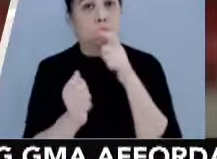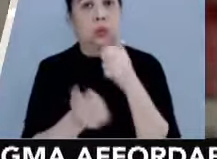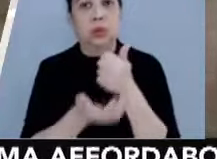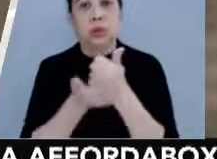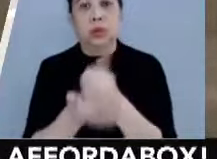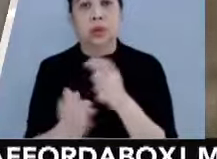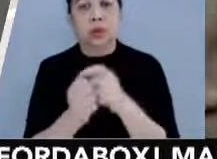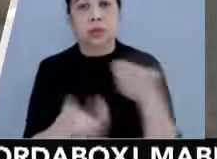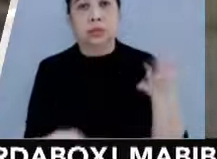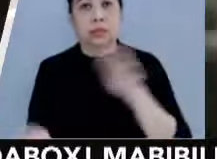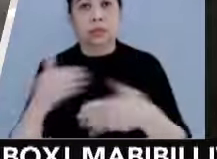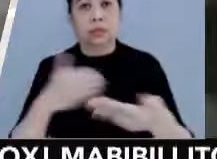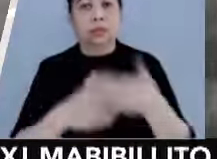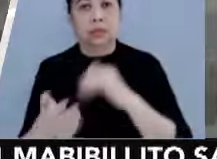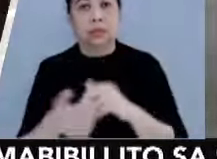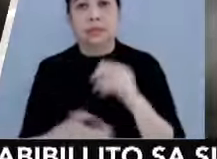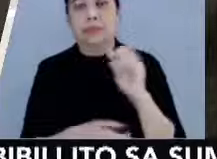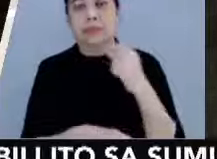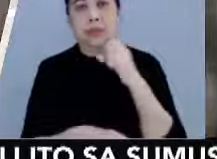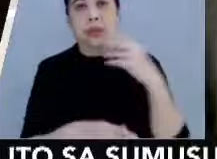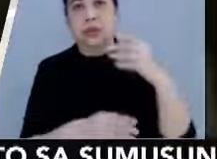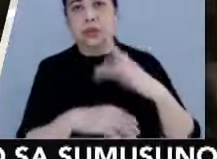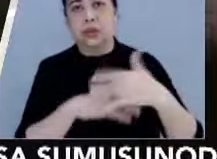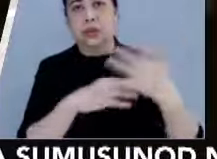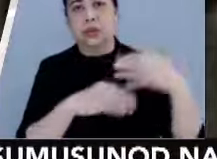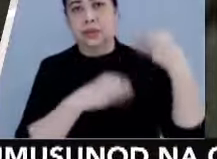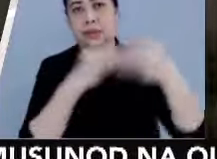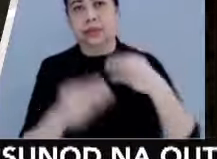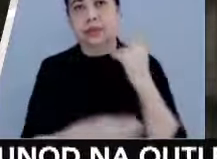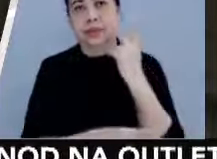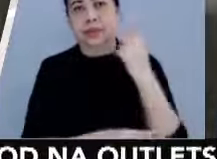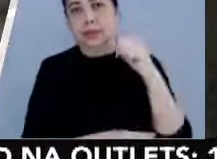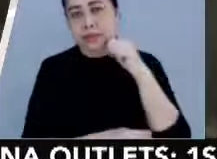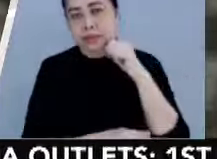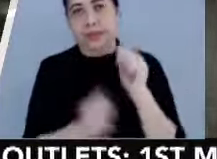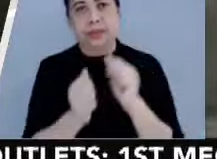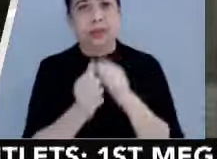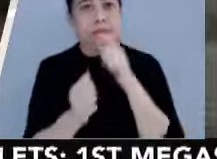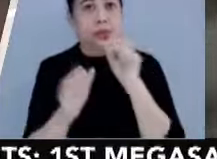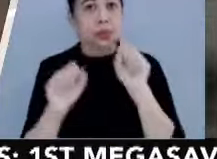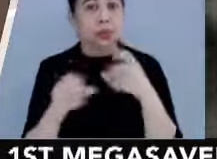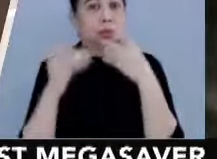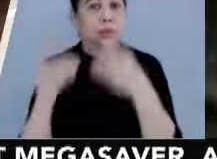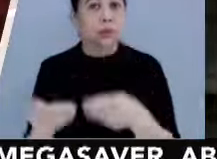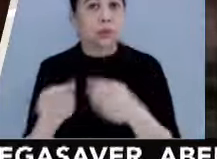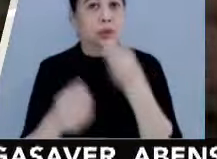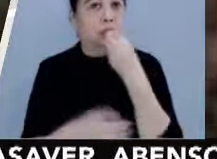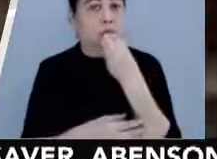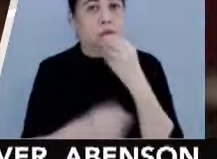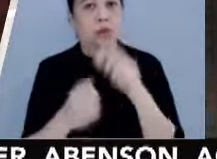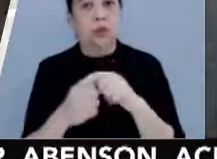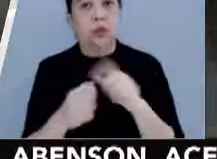pagre-repack ng donation si Shining Inheritance Star kay Lynn Alcantara, kabilang sa mga pwedeng i-donate ang mga pagkain at damit. Pakiusap po,